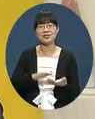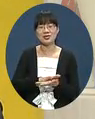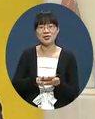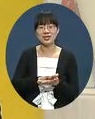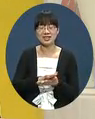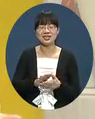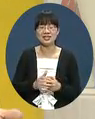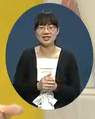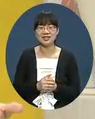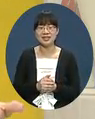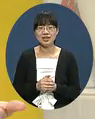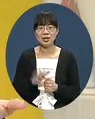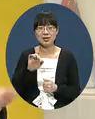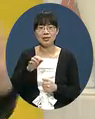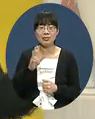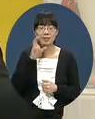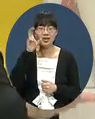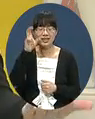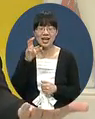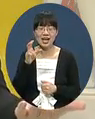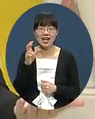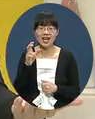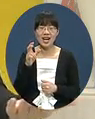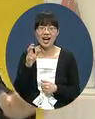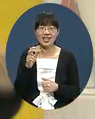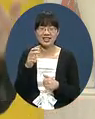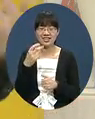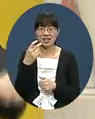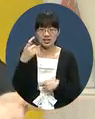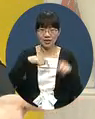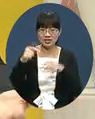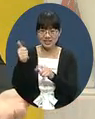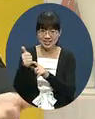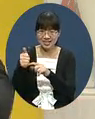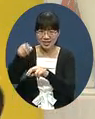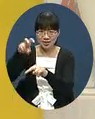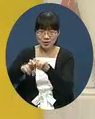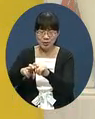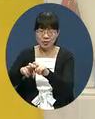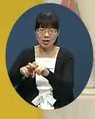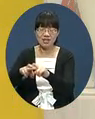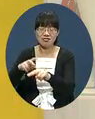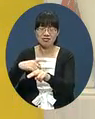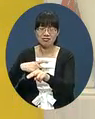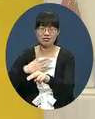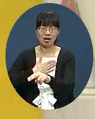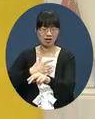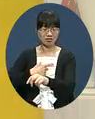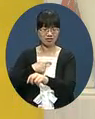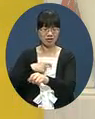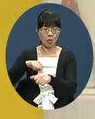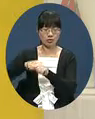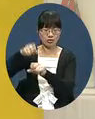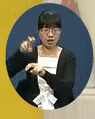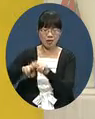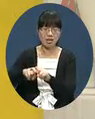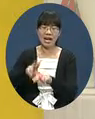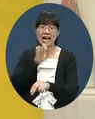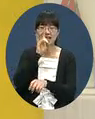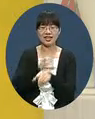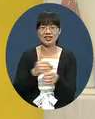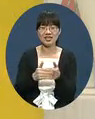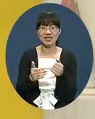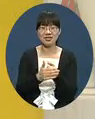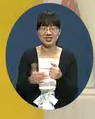놀이, 평양감사도 자기 싫으면 하게그만이라고 싫은 거 억지로 하지 마시고 그렇게 좀 즐겁게 놀아주시면 그